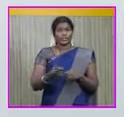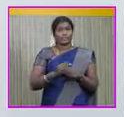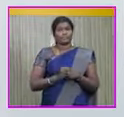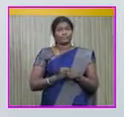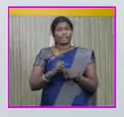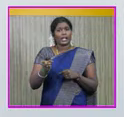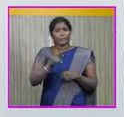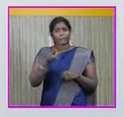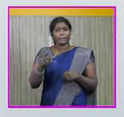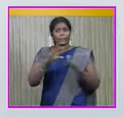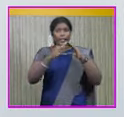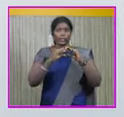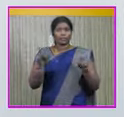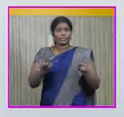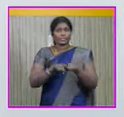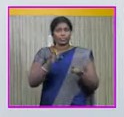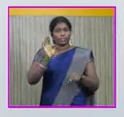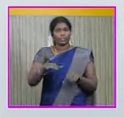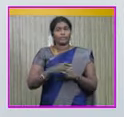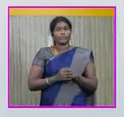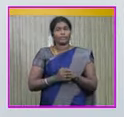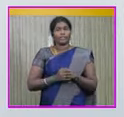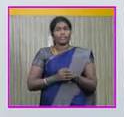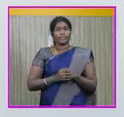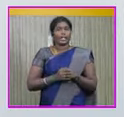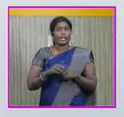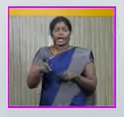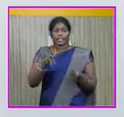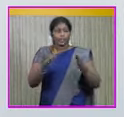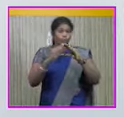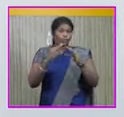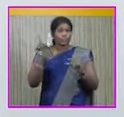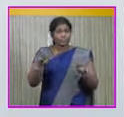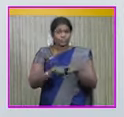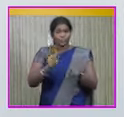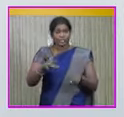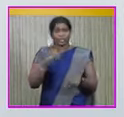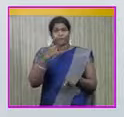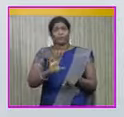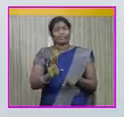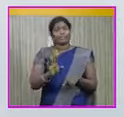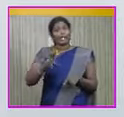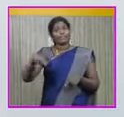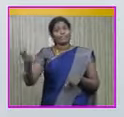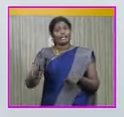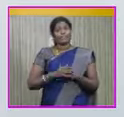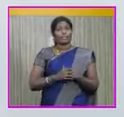ரெண்டு முக்கோணங்களும் வடிவொப்புத்தவை, அதை நம்ம நிரூபிக்க வேண்டிய அவசியம் இல்லை. அனைத்து கோண அளவுகளையும் இப்போ நம்ம கண்டறிய